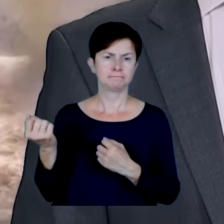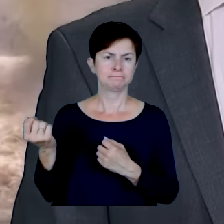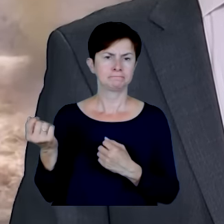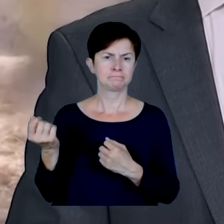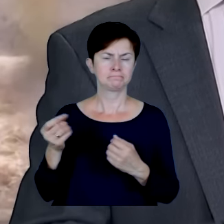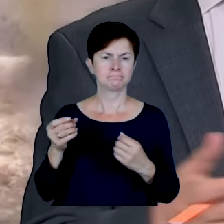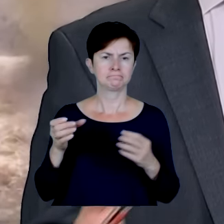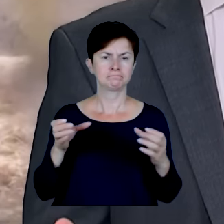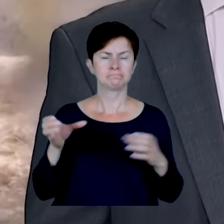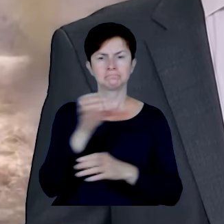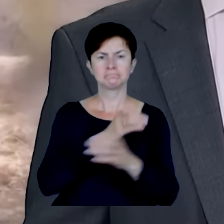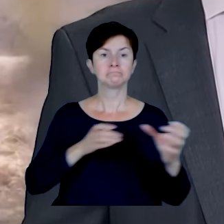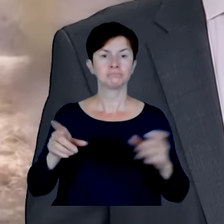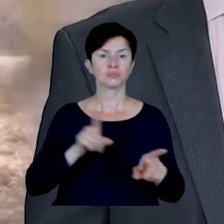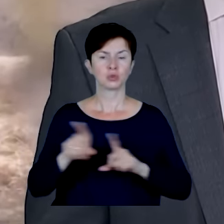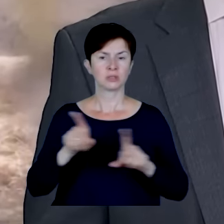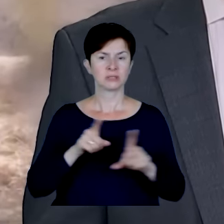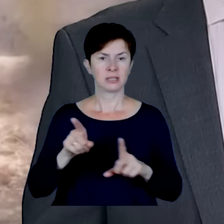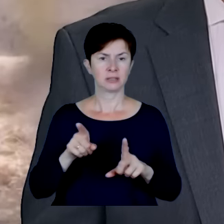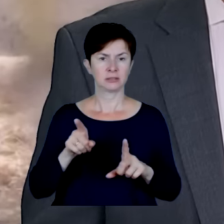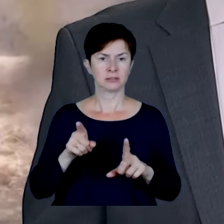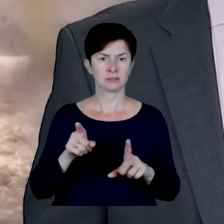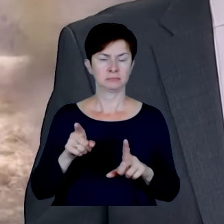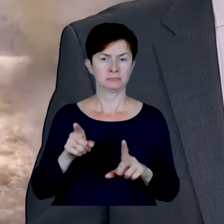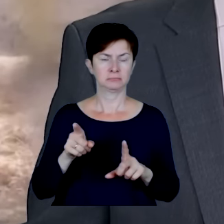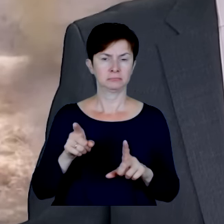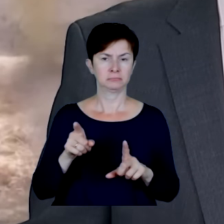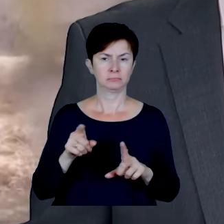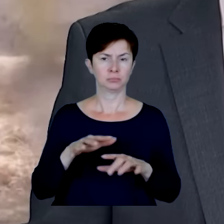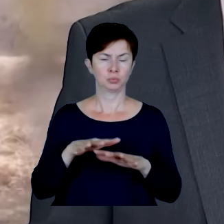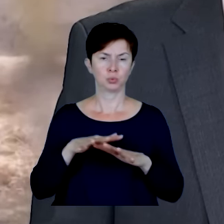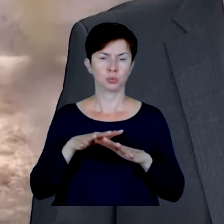oznacza sprowadzanie tutaj ogromnych ilości